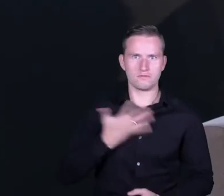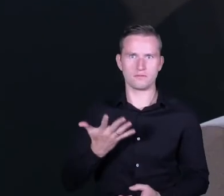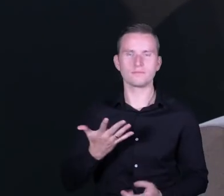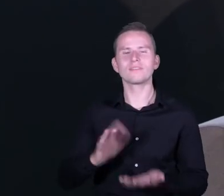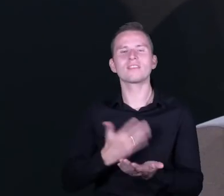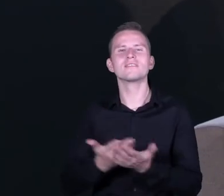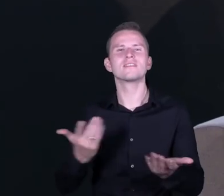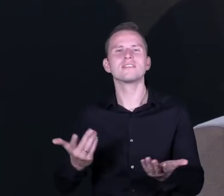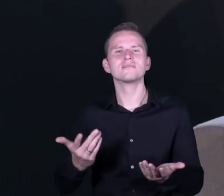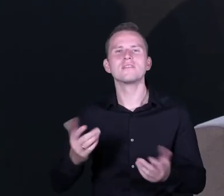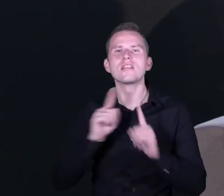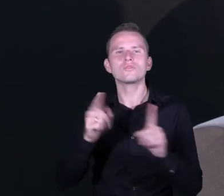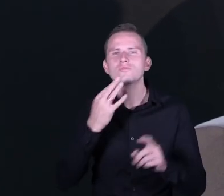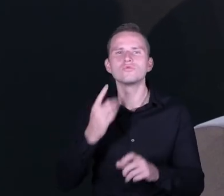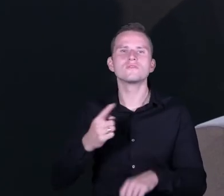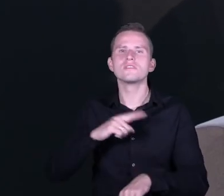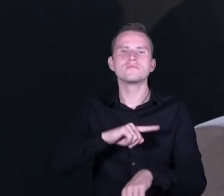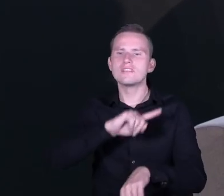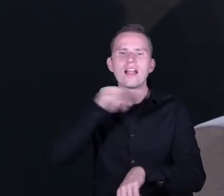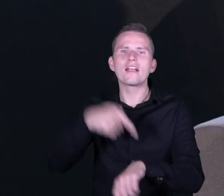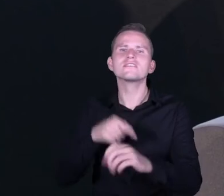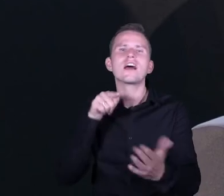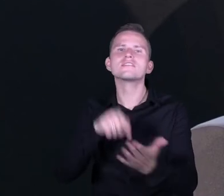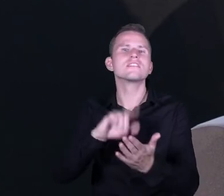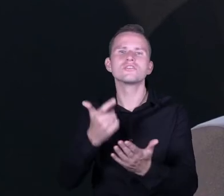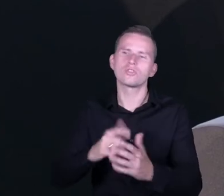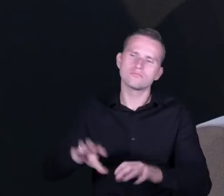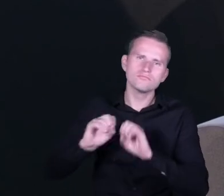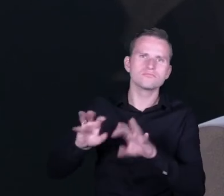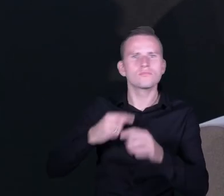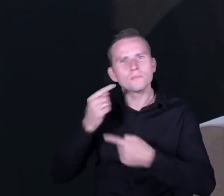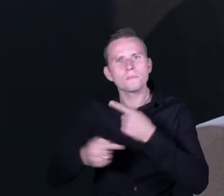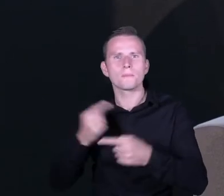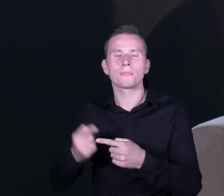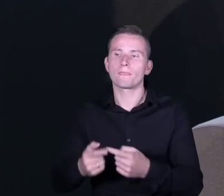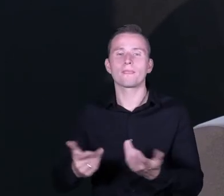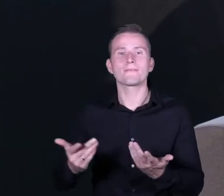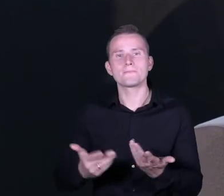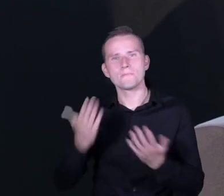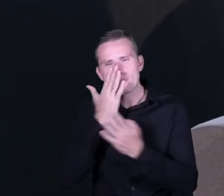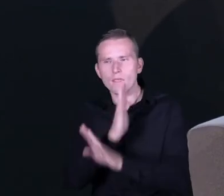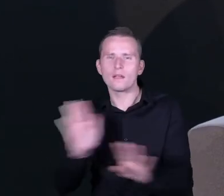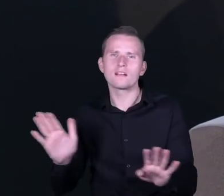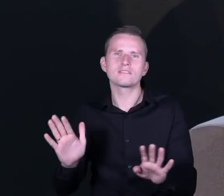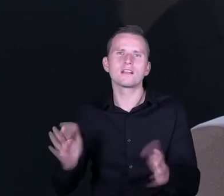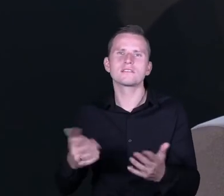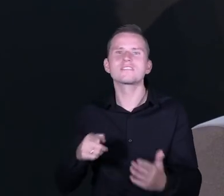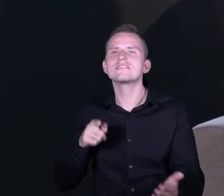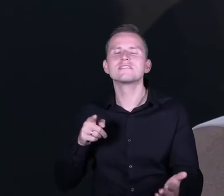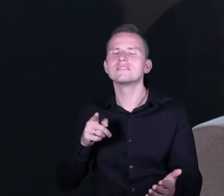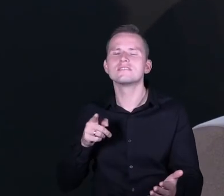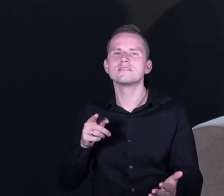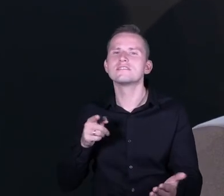języku ucznia i już pierwsza zmiana była taka, że nie tylko prosi o pokazanie świateł, czy wszyscy wiedzą, jaki jest cel ucznia,